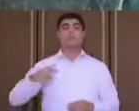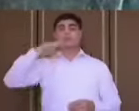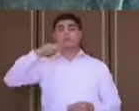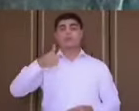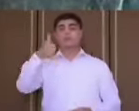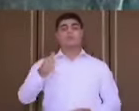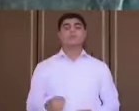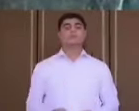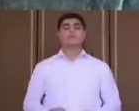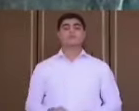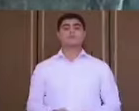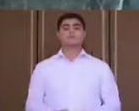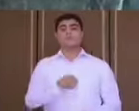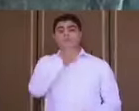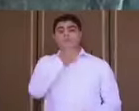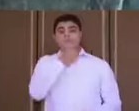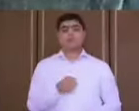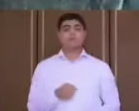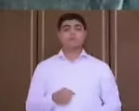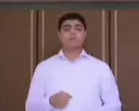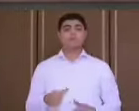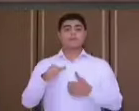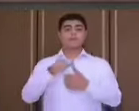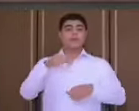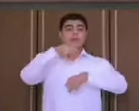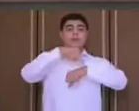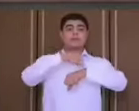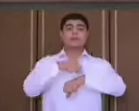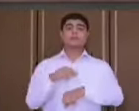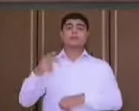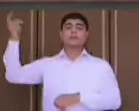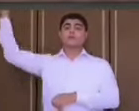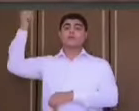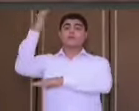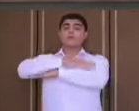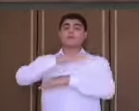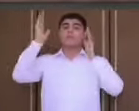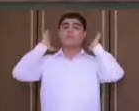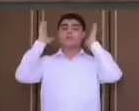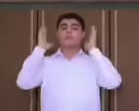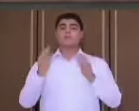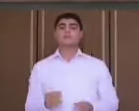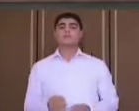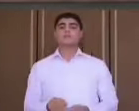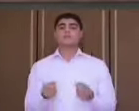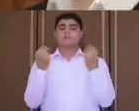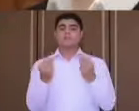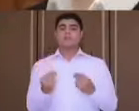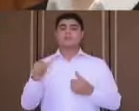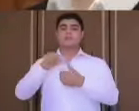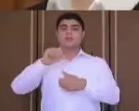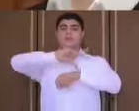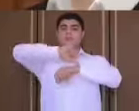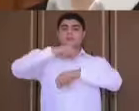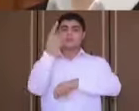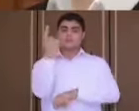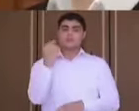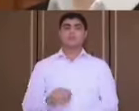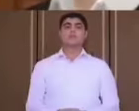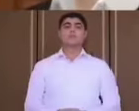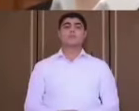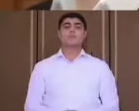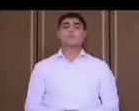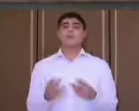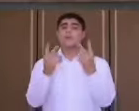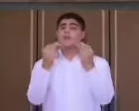بينا نشوف حكاية مفيدة. جدو، هو فاضل قد ايه من المغرب يأذن؟ لسه فاضل ساعة